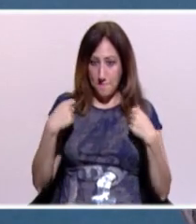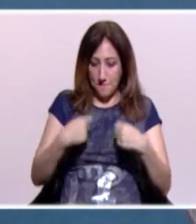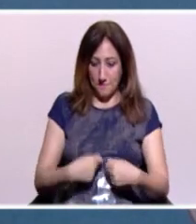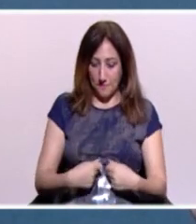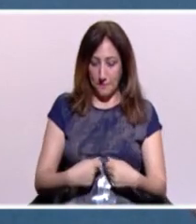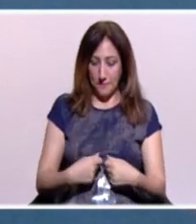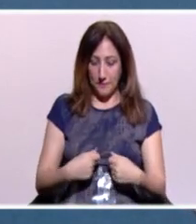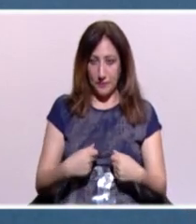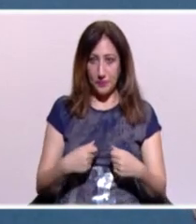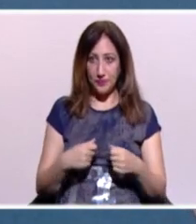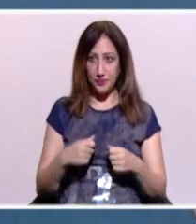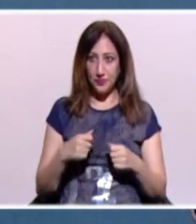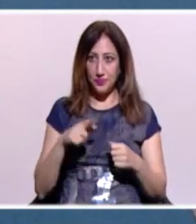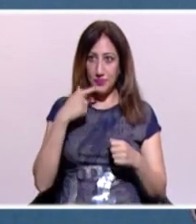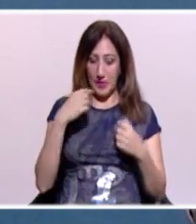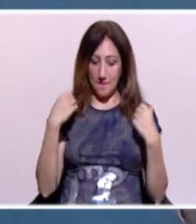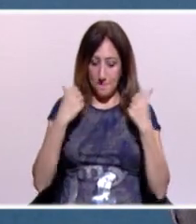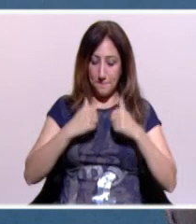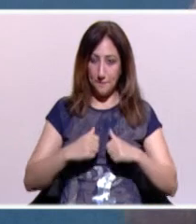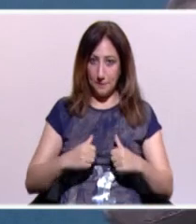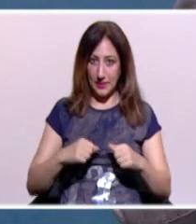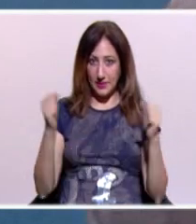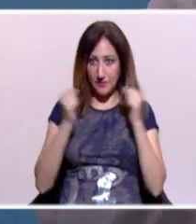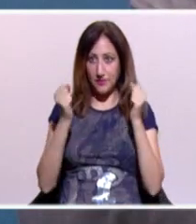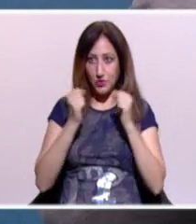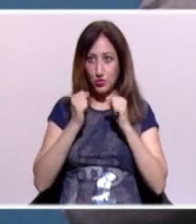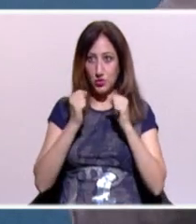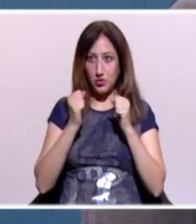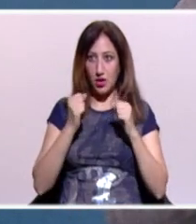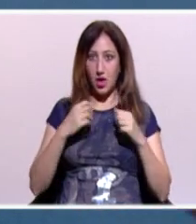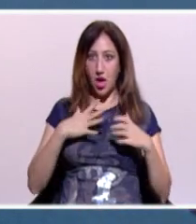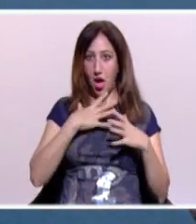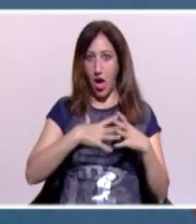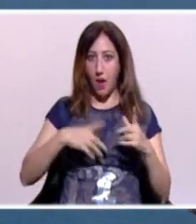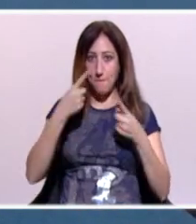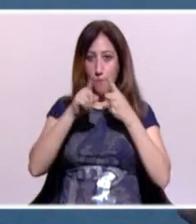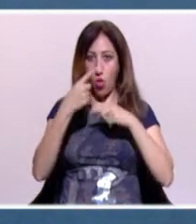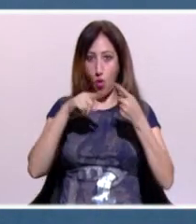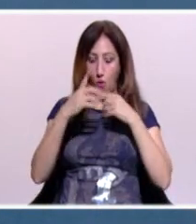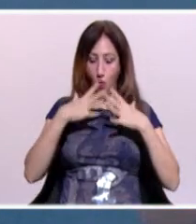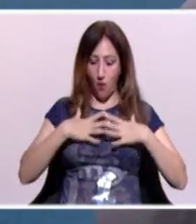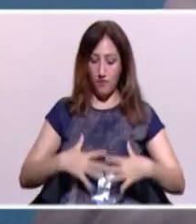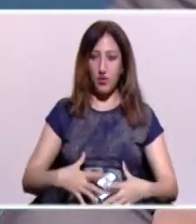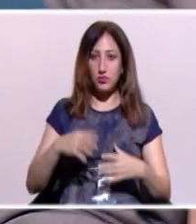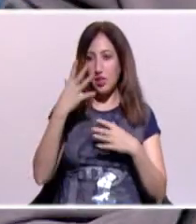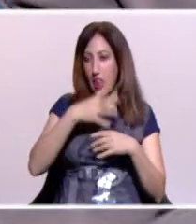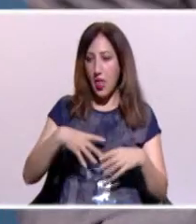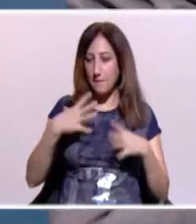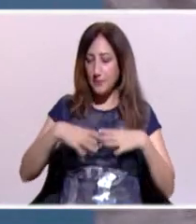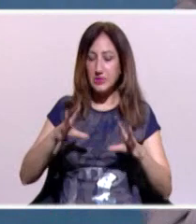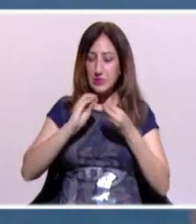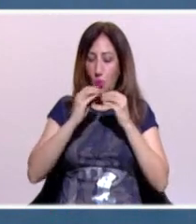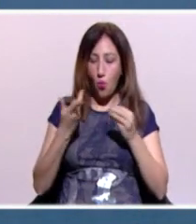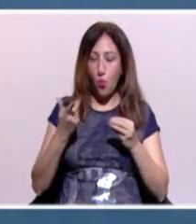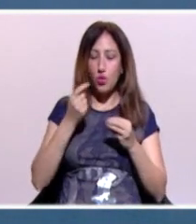كده. البدله لما لبس بدله في الشتاء لبسها بالبلوفر ده السبعه، قربنا من كل الحاجات الحقيقه.